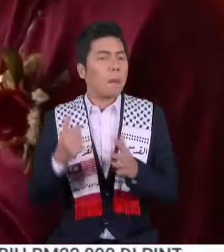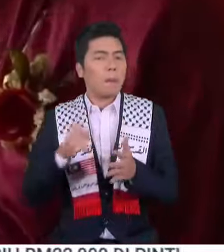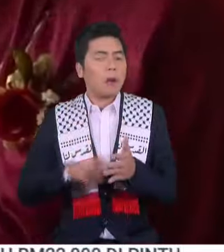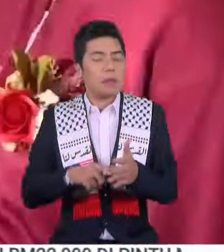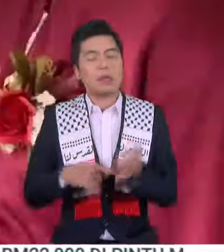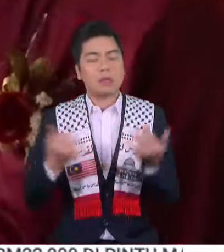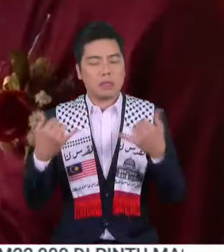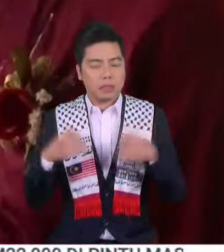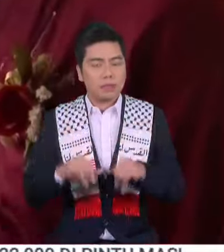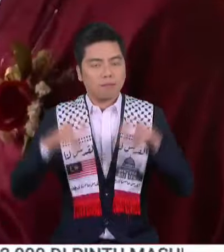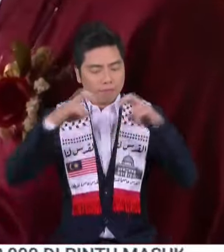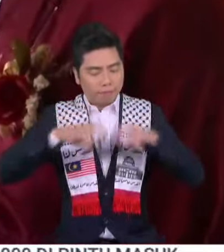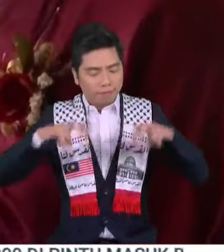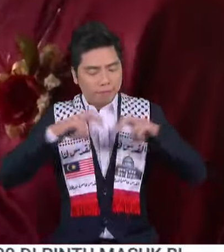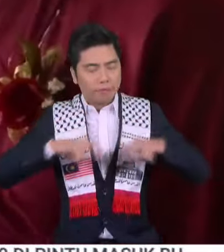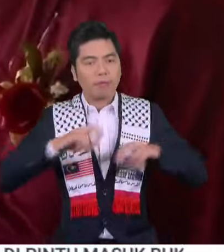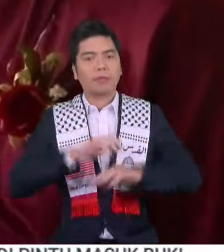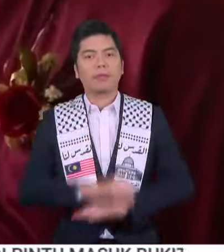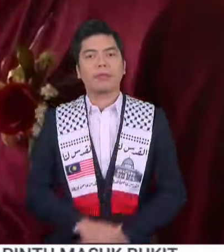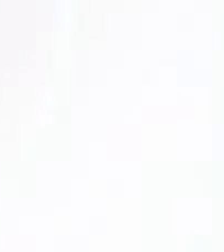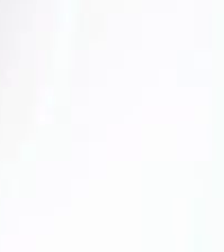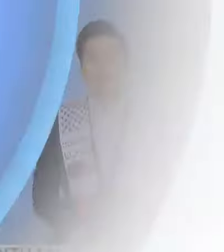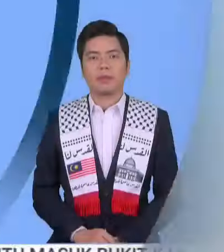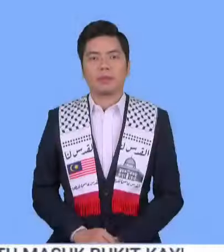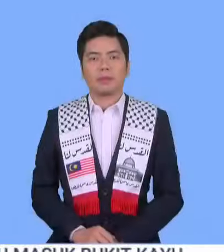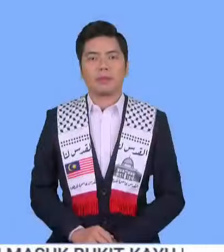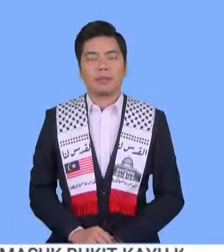kematian masih diteliti.